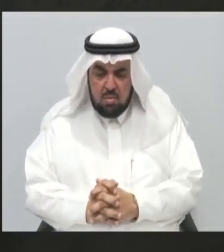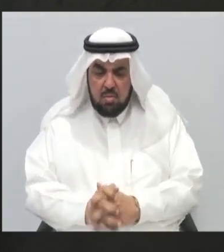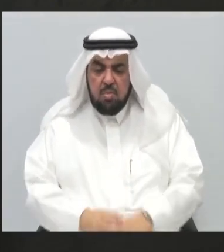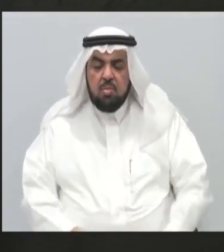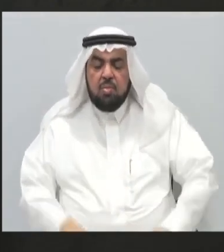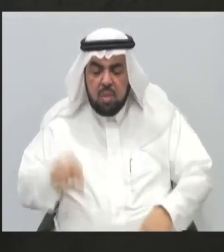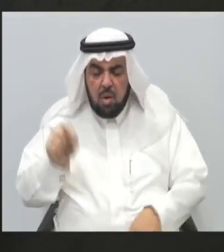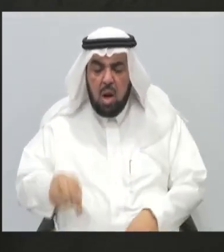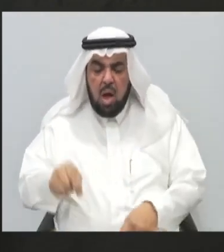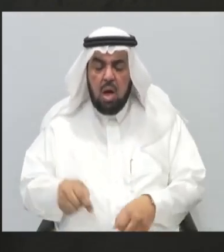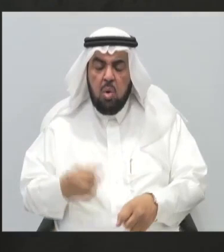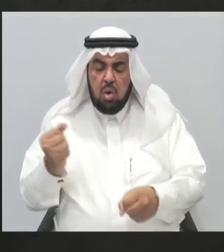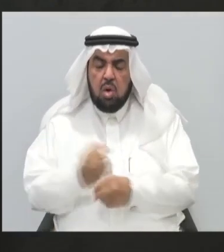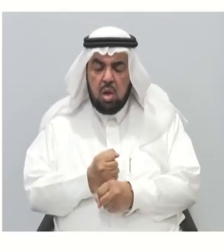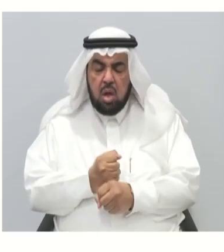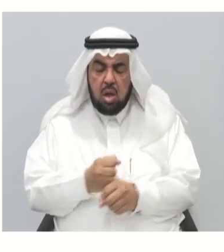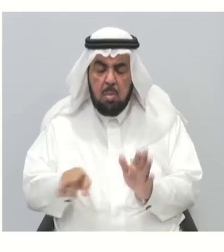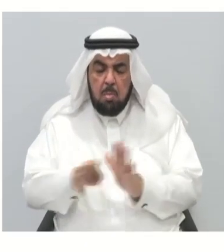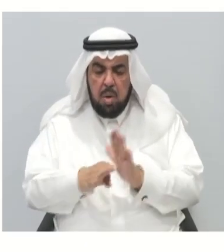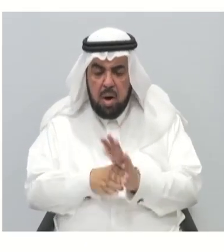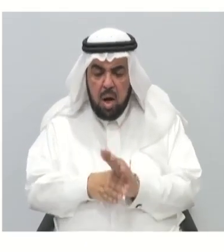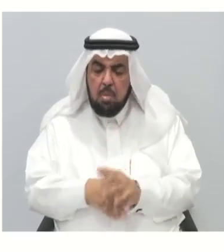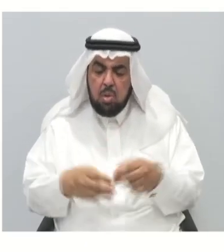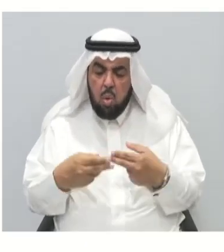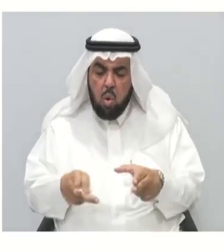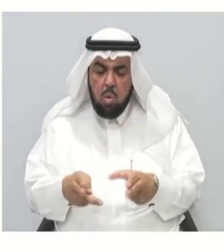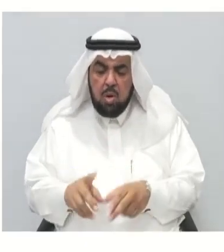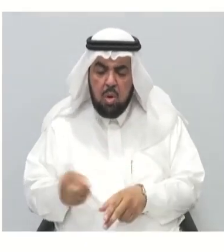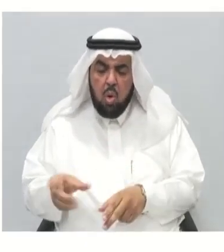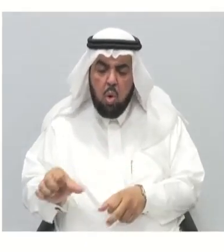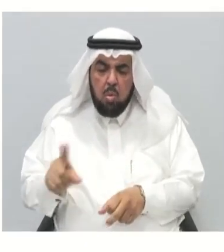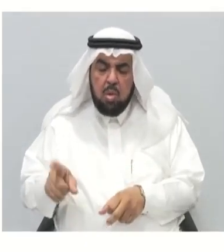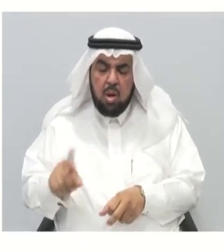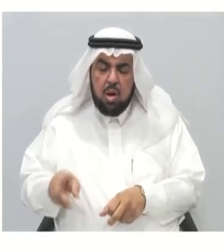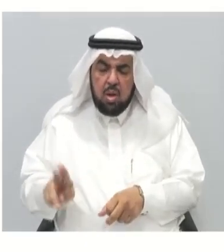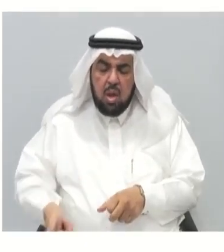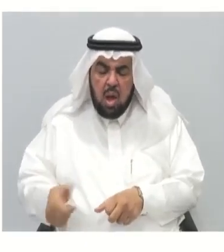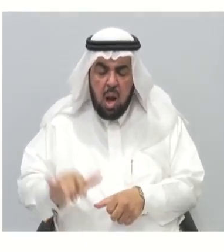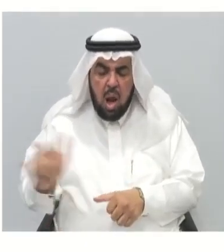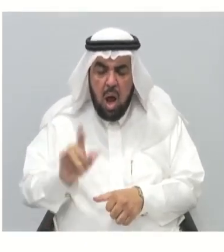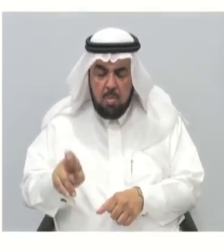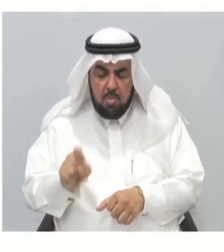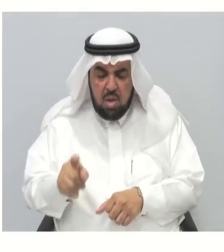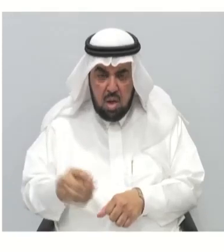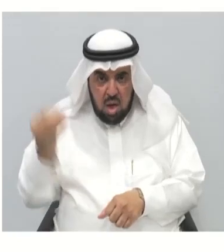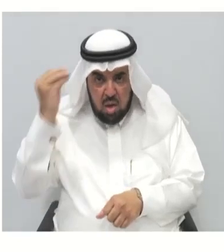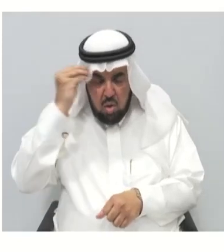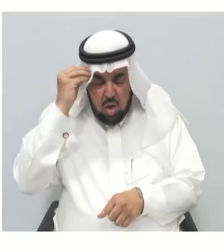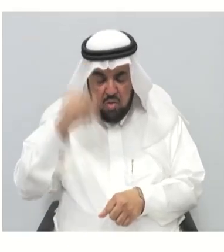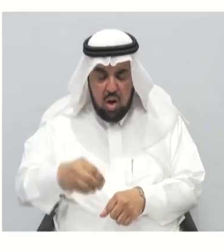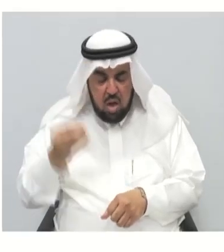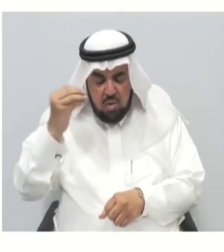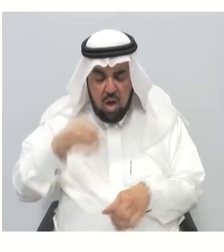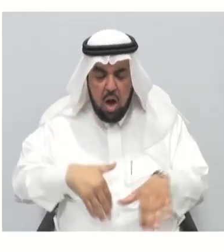فاذا حان وقت استخدام الاوبن روبرتالي لاول مره دعونا نتعرف على الروبوتات ونرى كيف